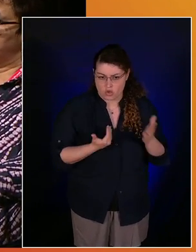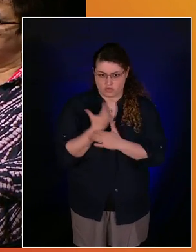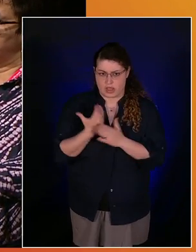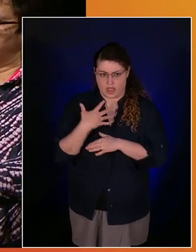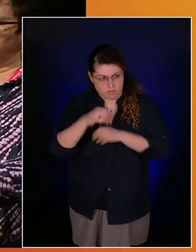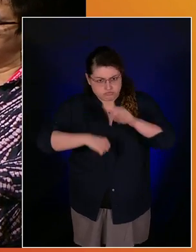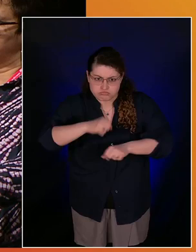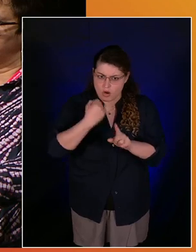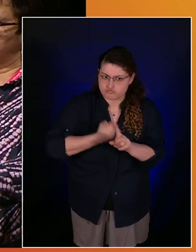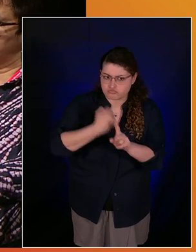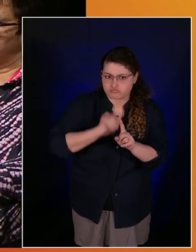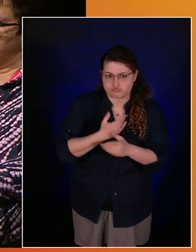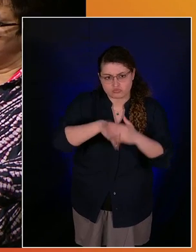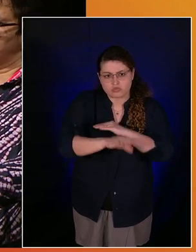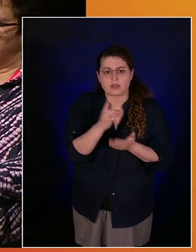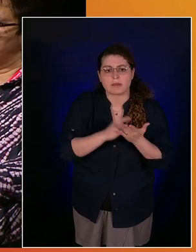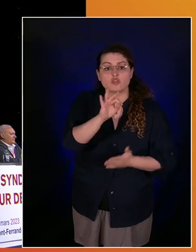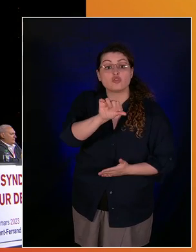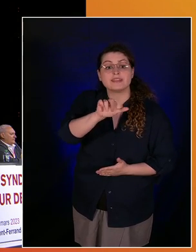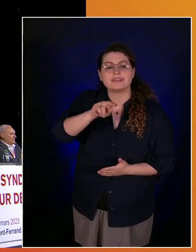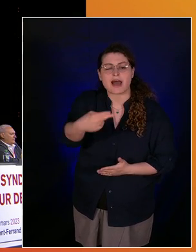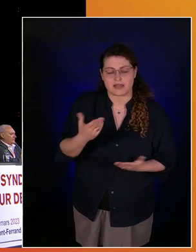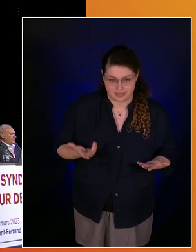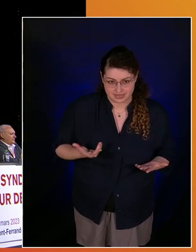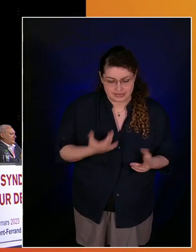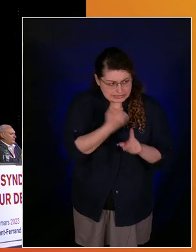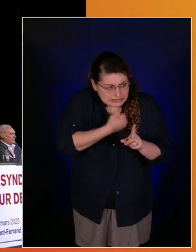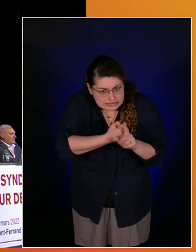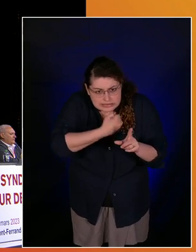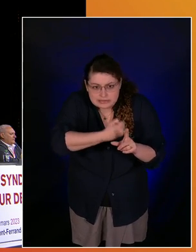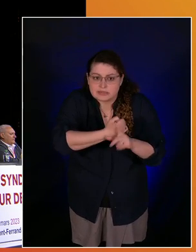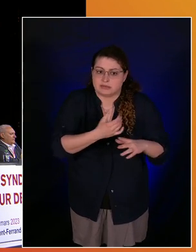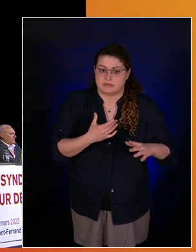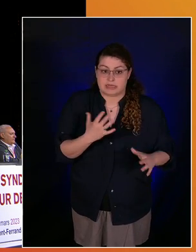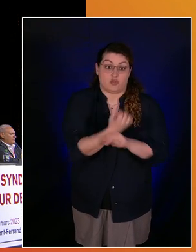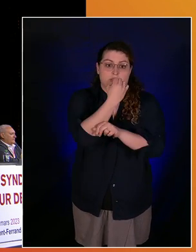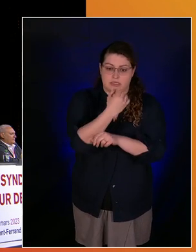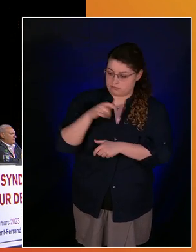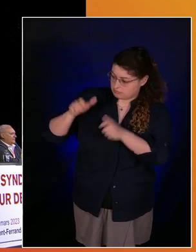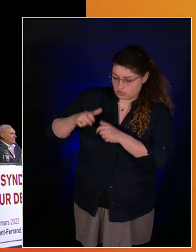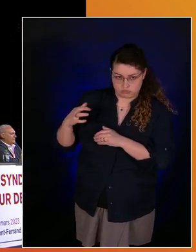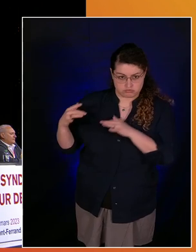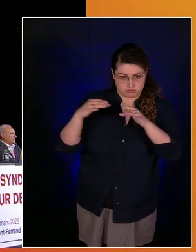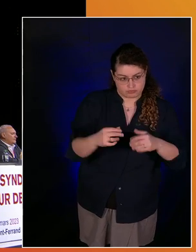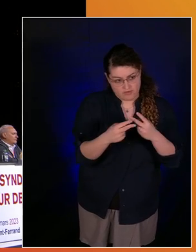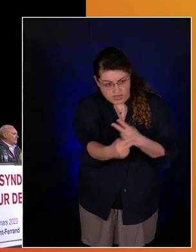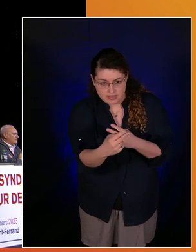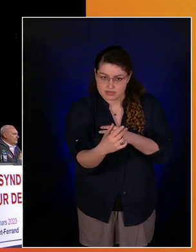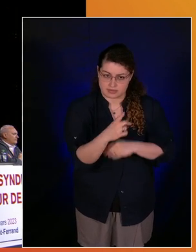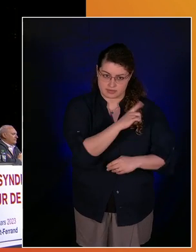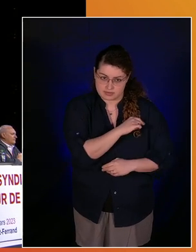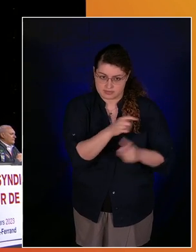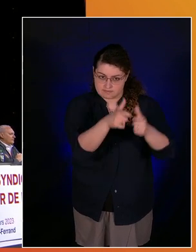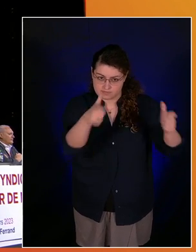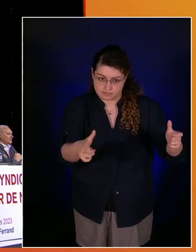Tarne on on a réussi à à mettre du monde devant le commissariat euh donc